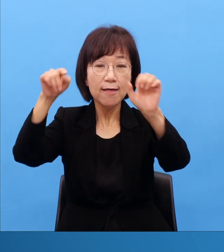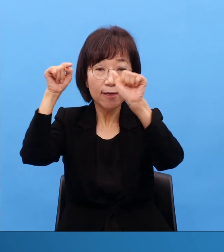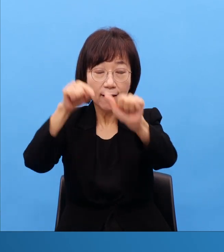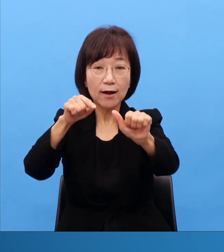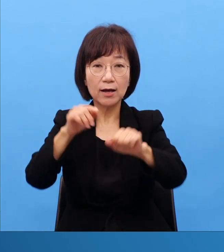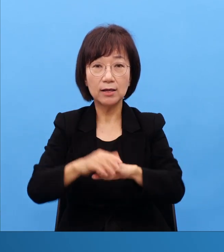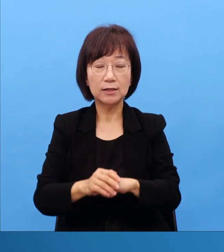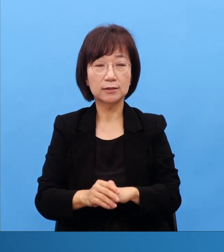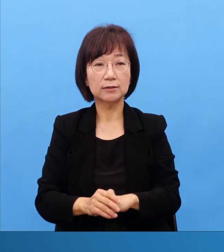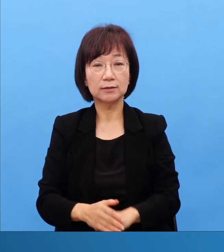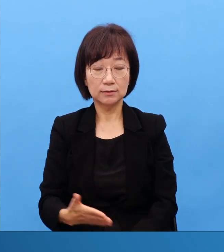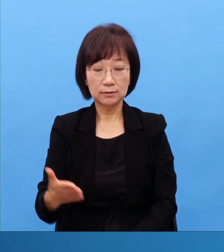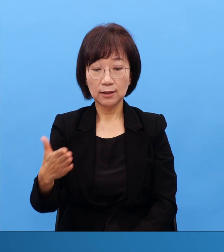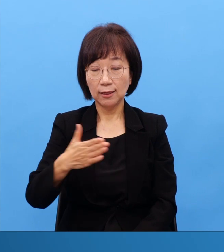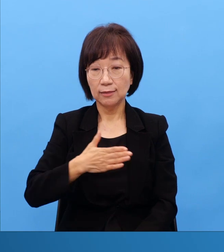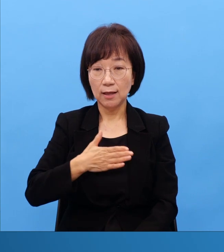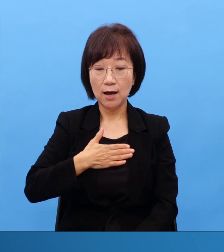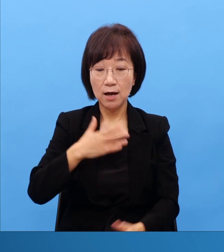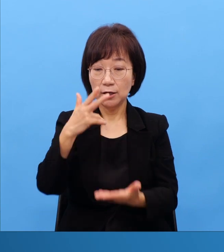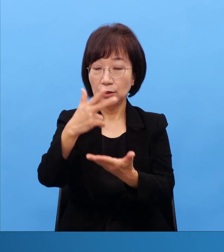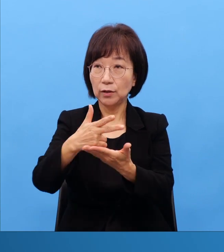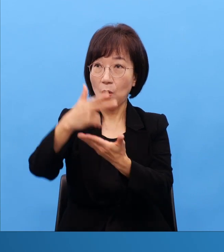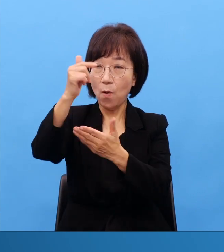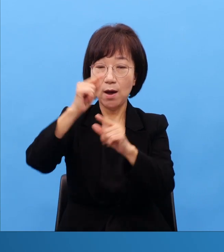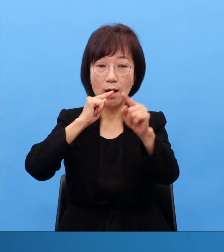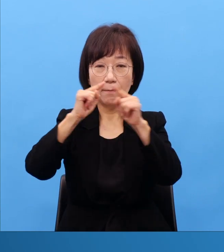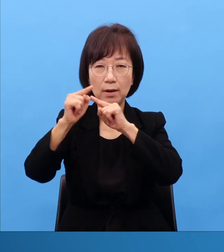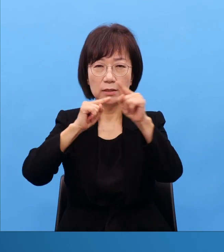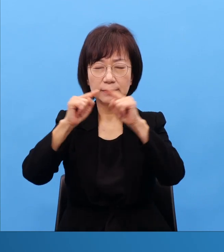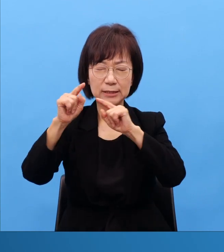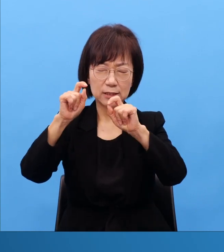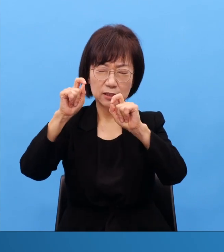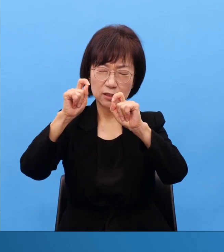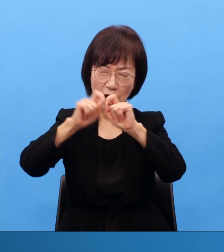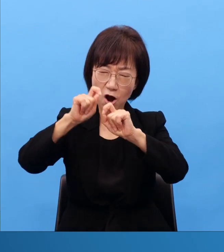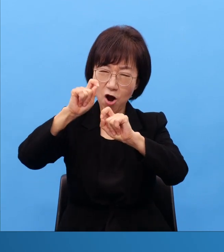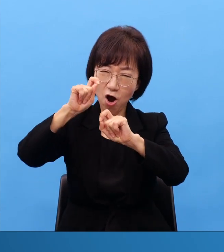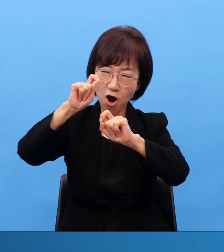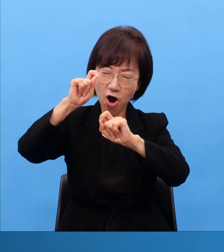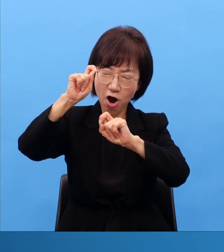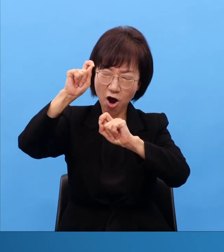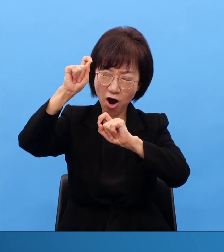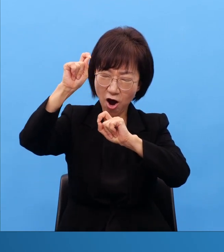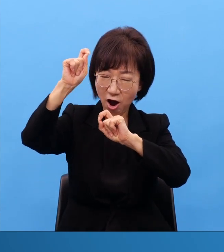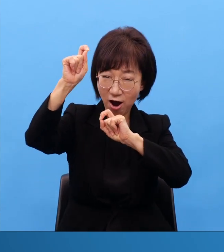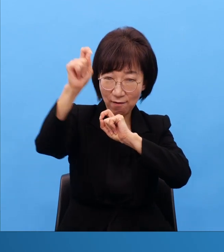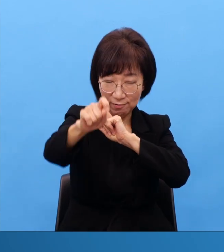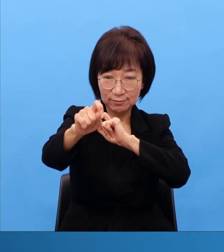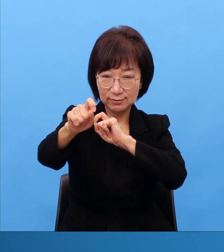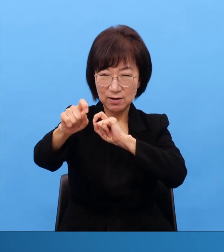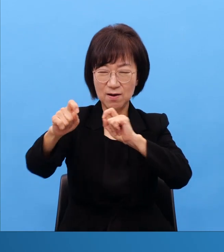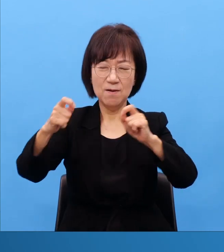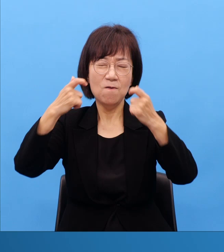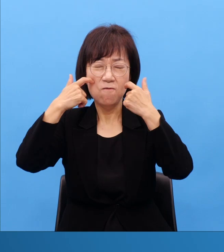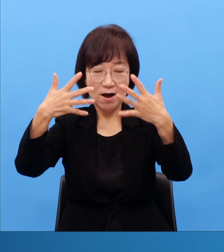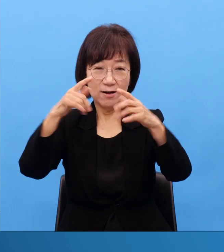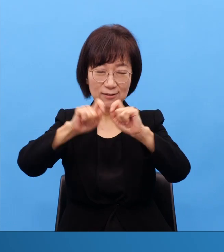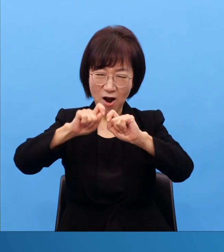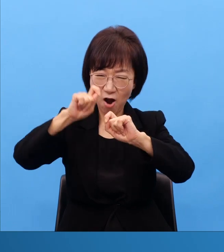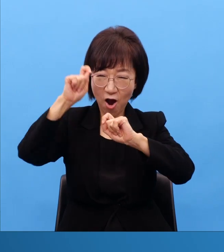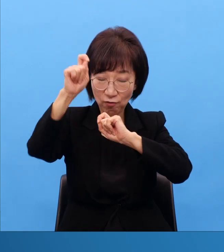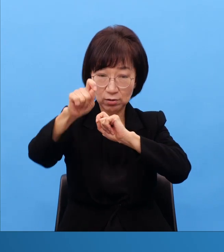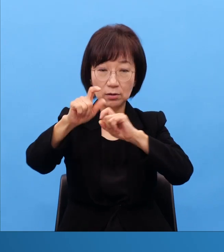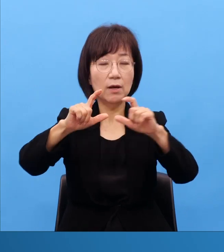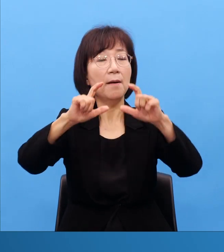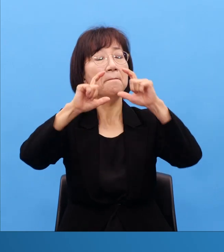나 여호와의 말씀은 영원히 설이라고 말해라. That the word of the Lord